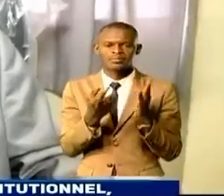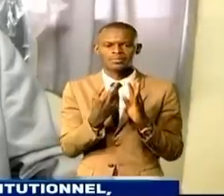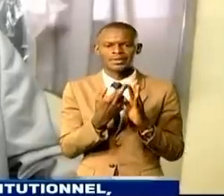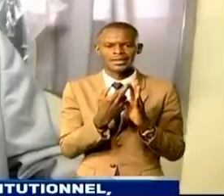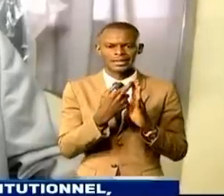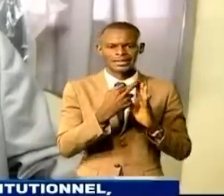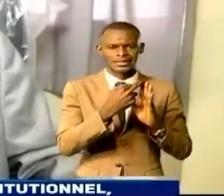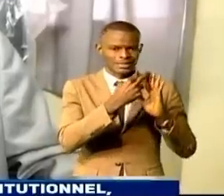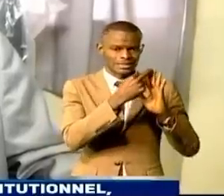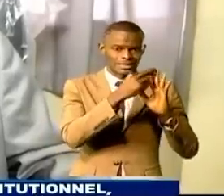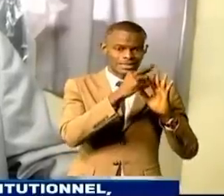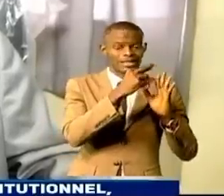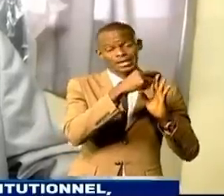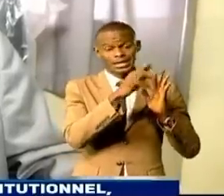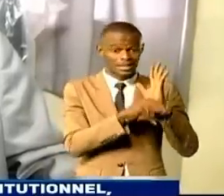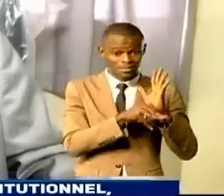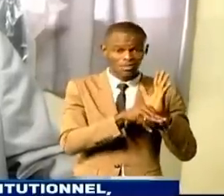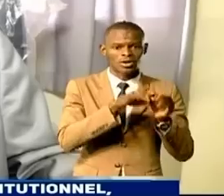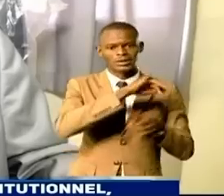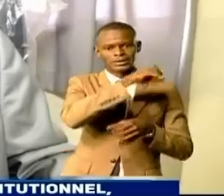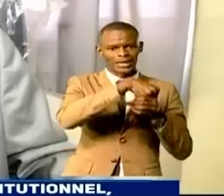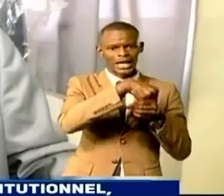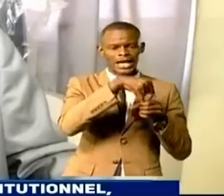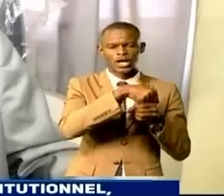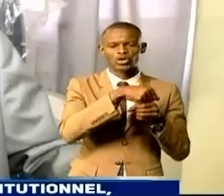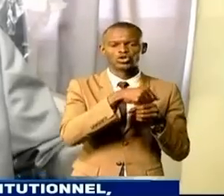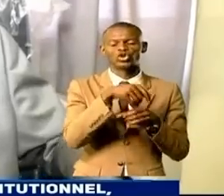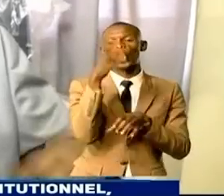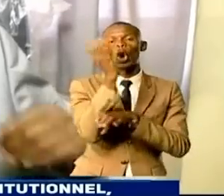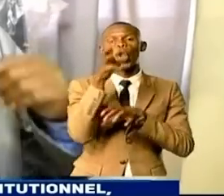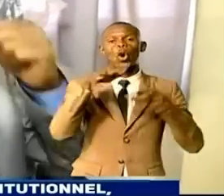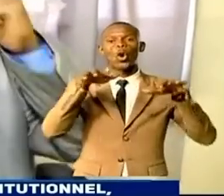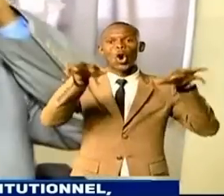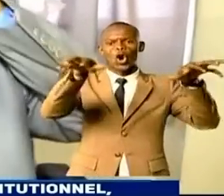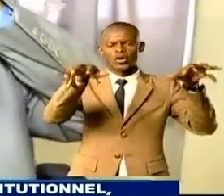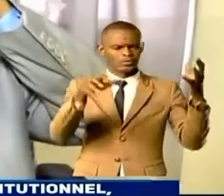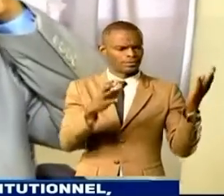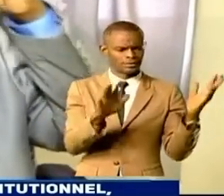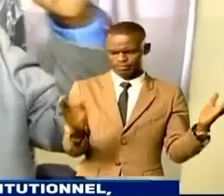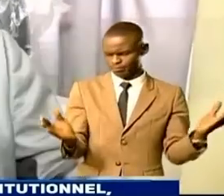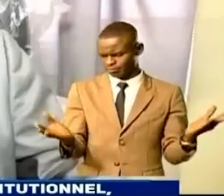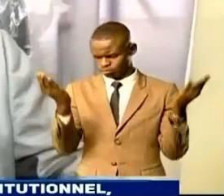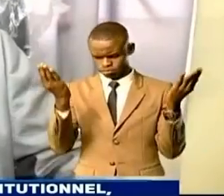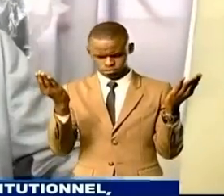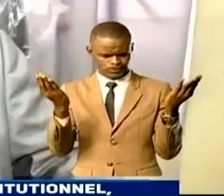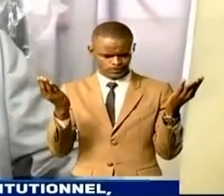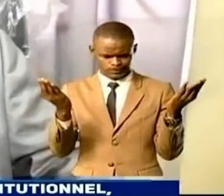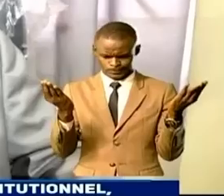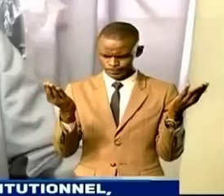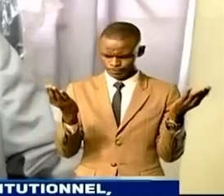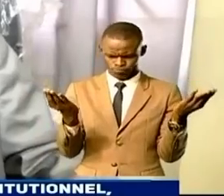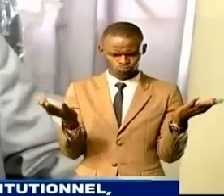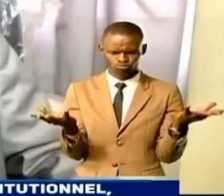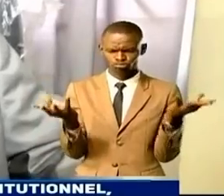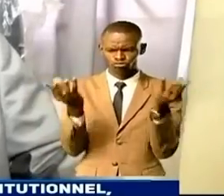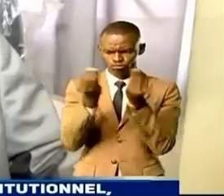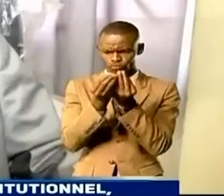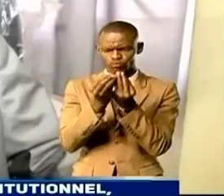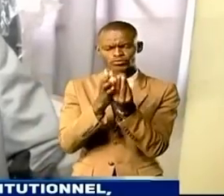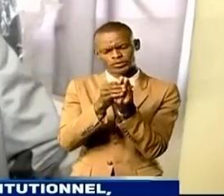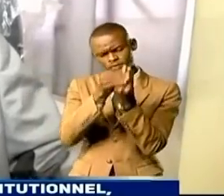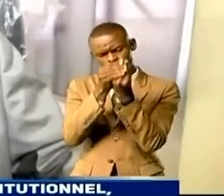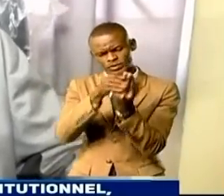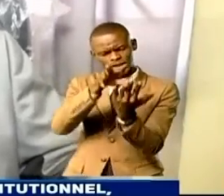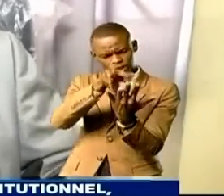Congrès, ces textes-là ne vous disent pas qu'il y a des candidatures qui doivent venir de l'Assemblée nationale et des candidatures qui doivent